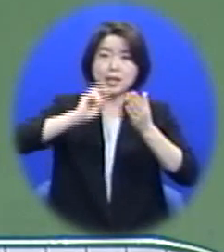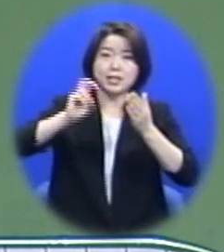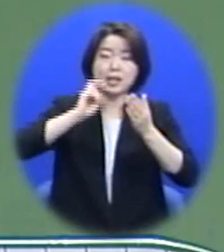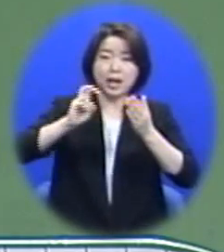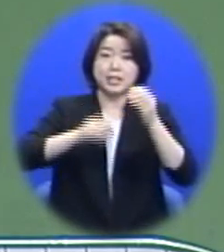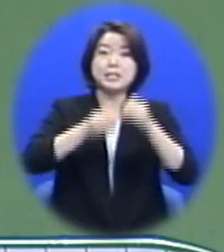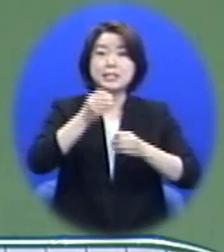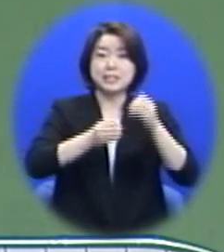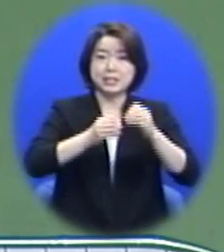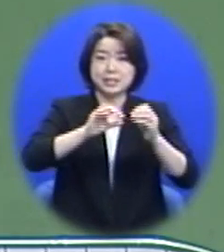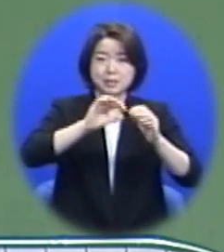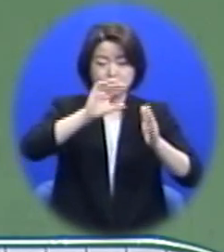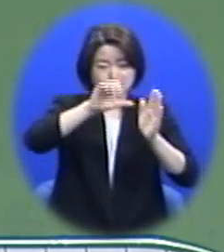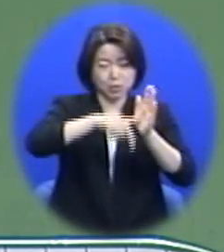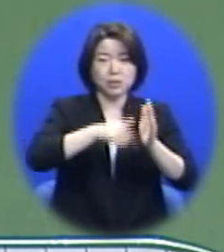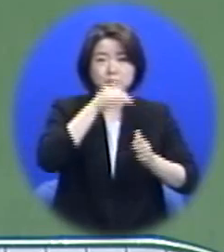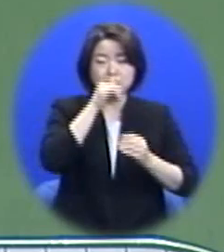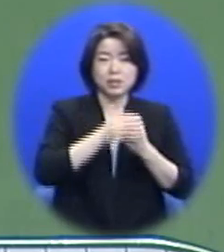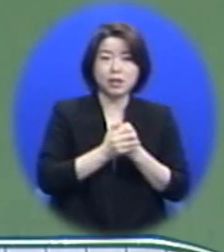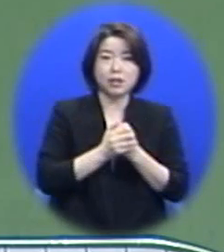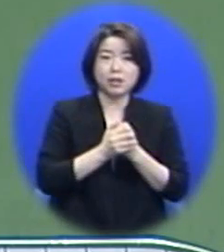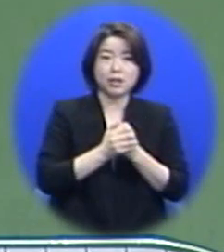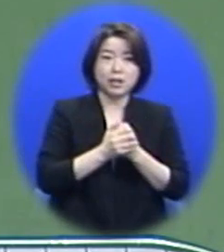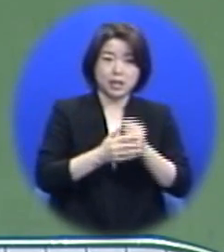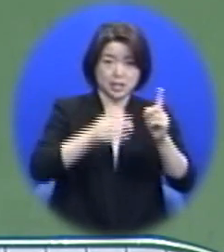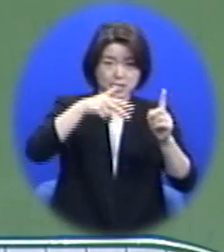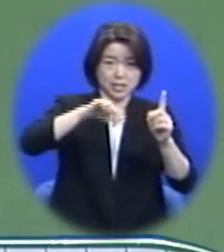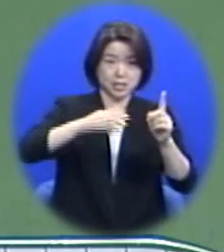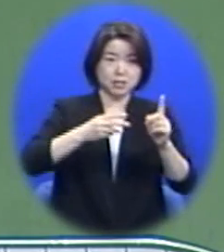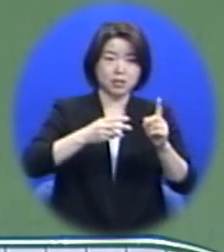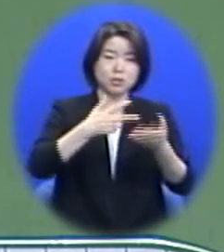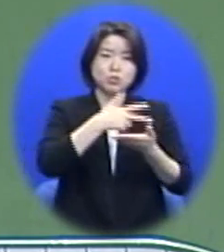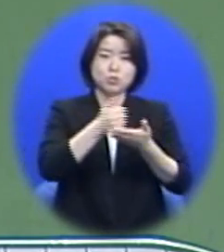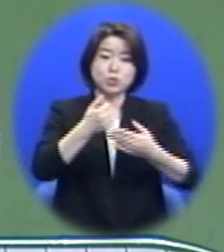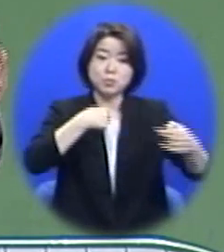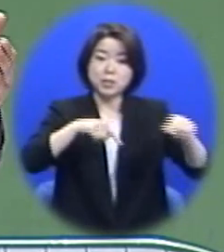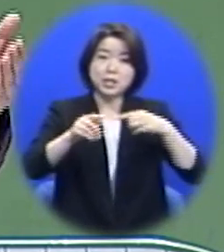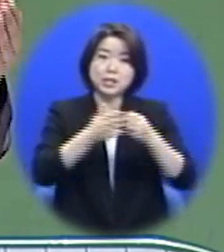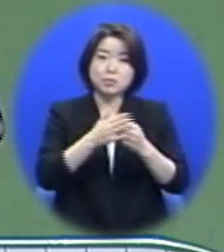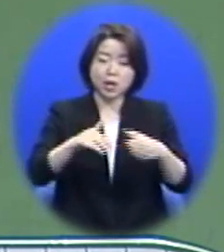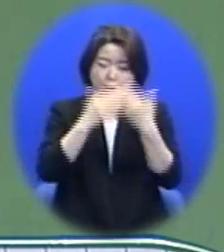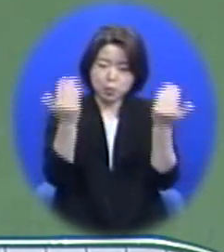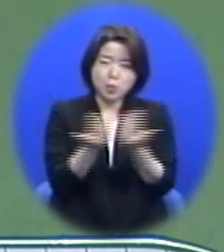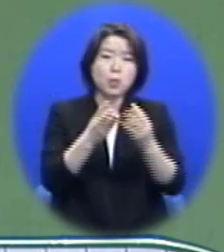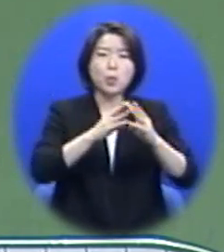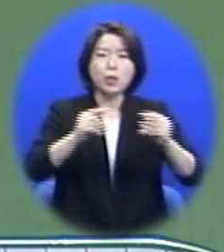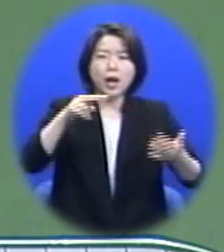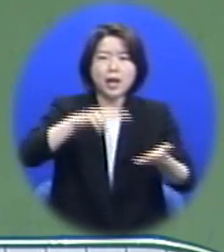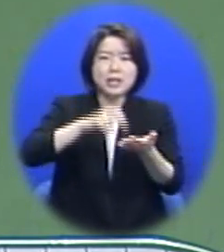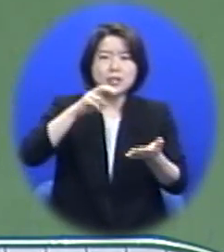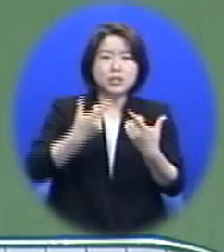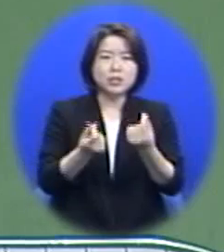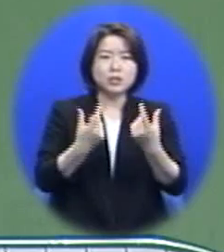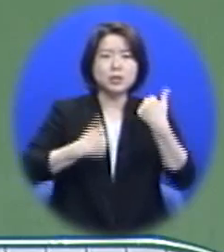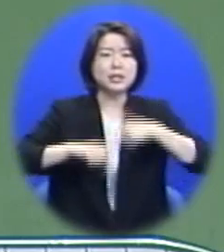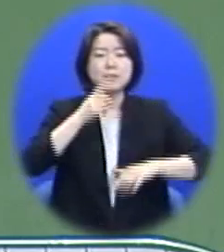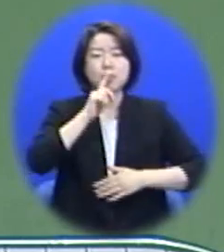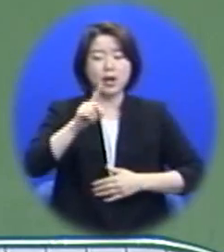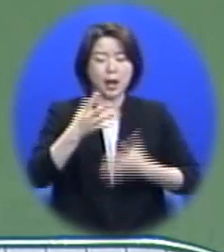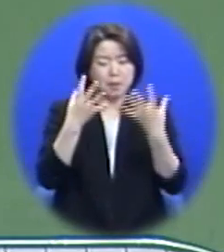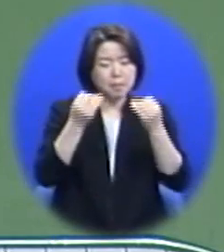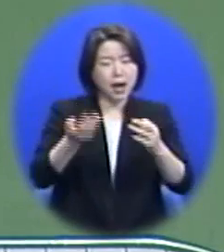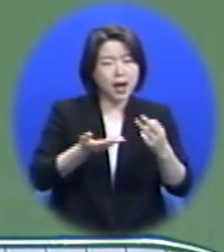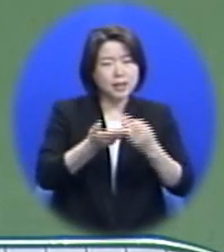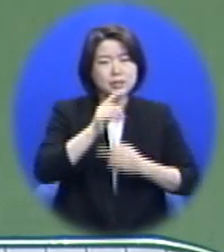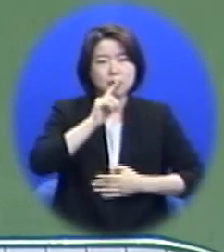1절에 보면 주님께서 다스리시니 온 땅아 뛸듯이 기뻐하여라 많은 섬들아